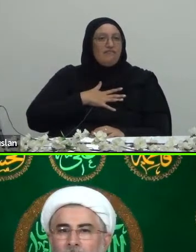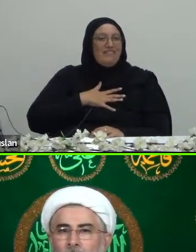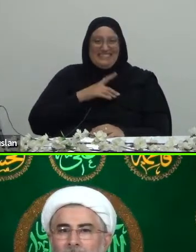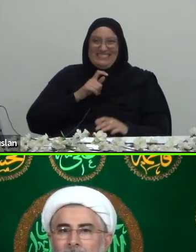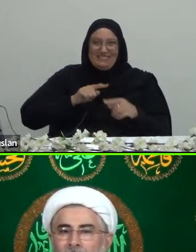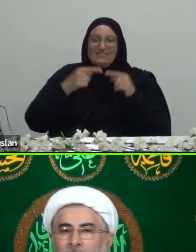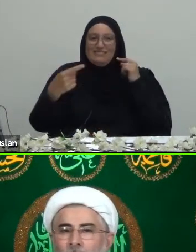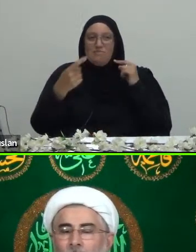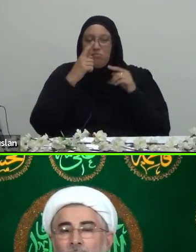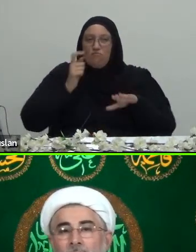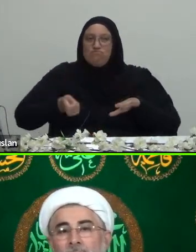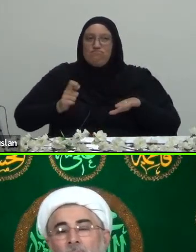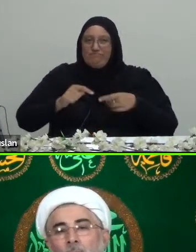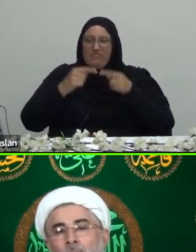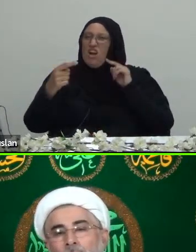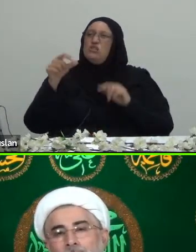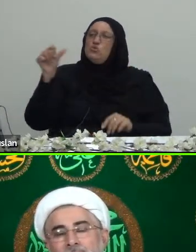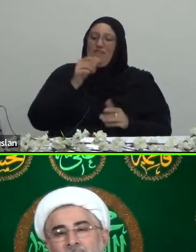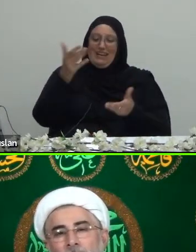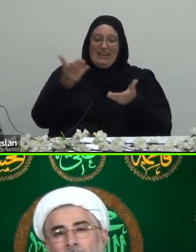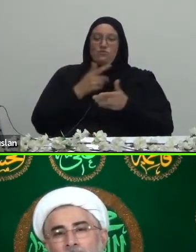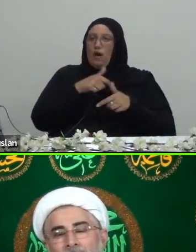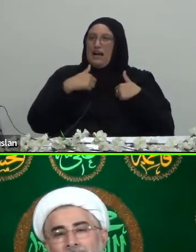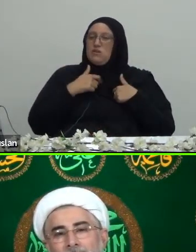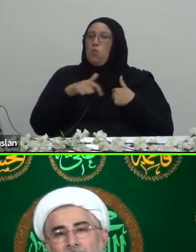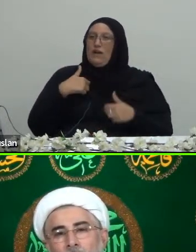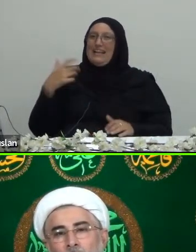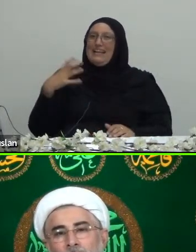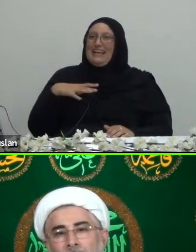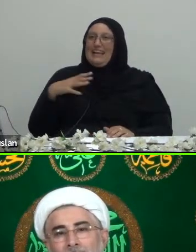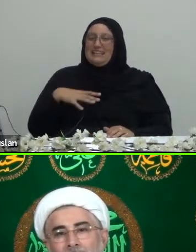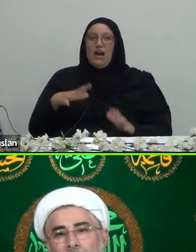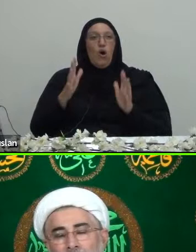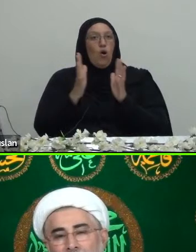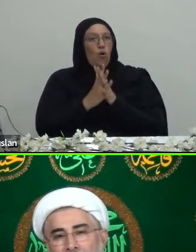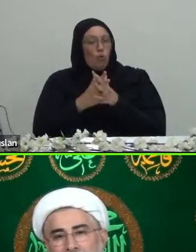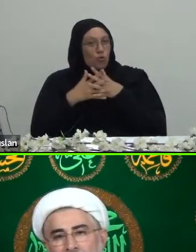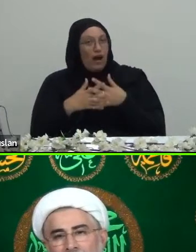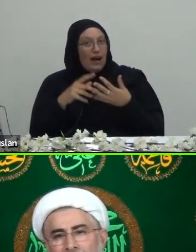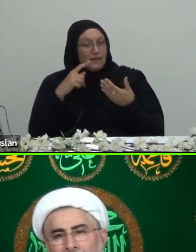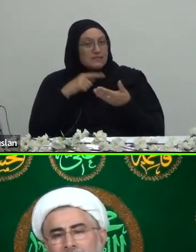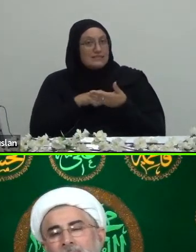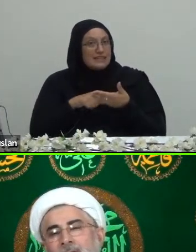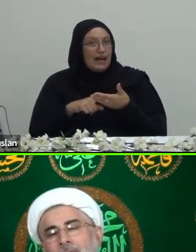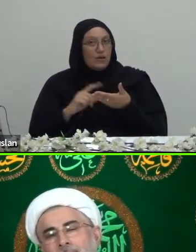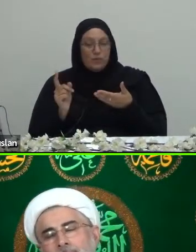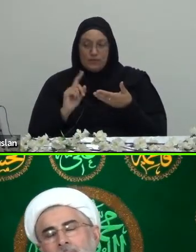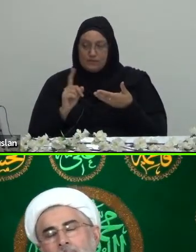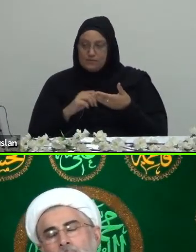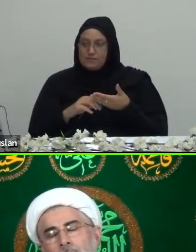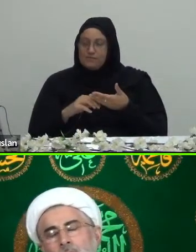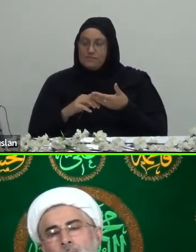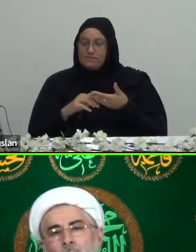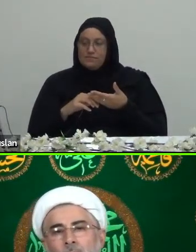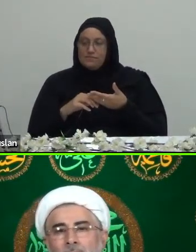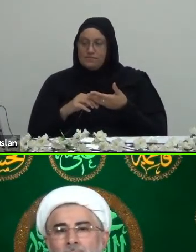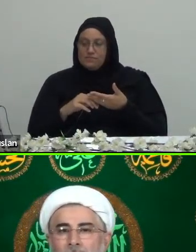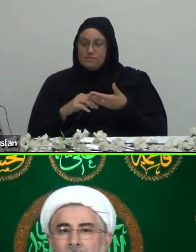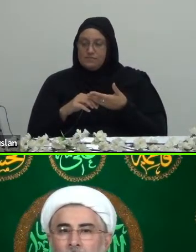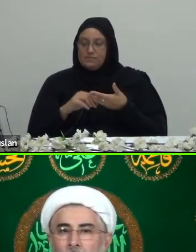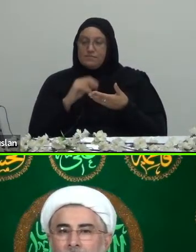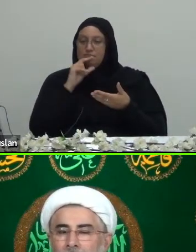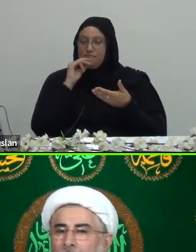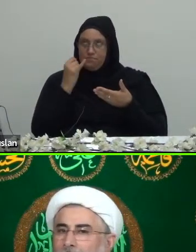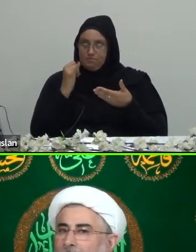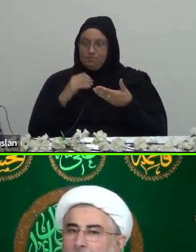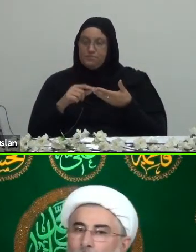As he should have left it for us. Quran says, فَمَنْ بَدَّلَهُ بَعْدَ مَا سَمِعَهُ فَإِنَّمَا إِثْمُهُ عَلَى